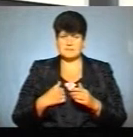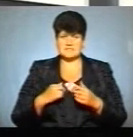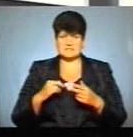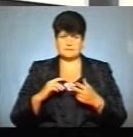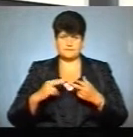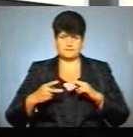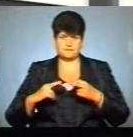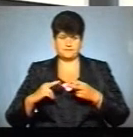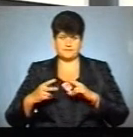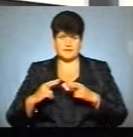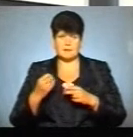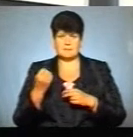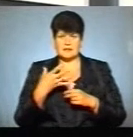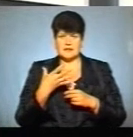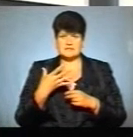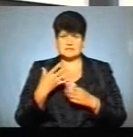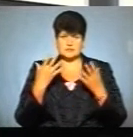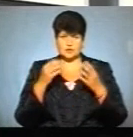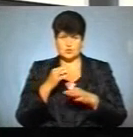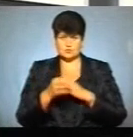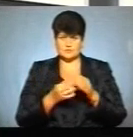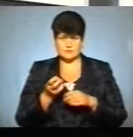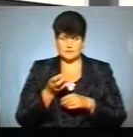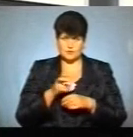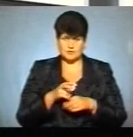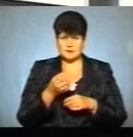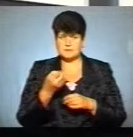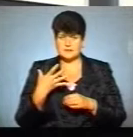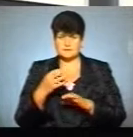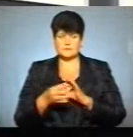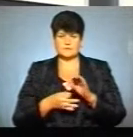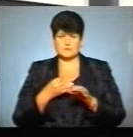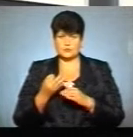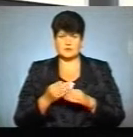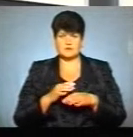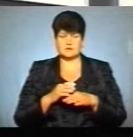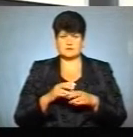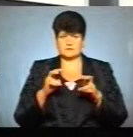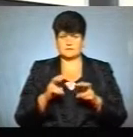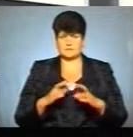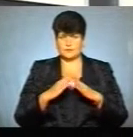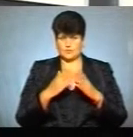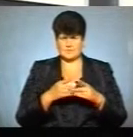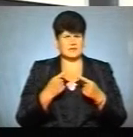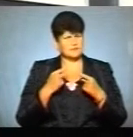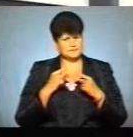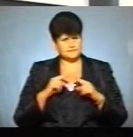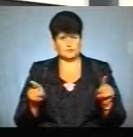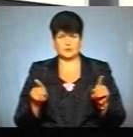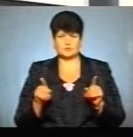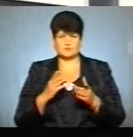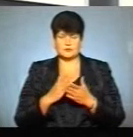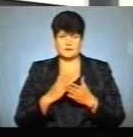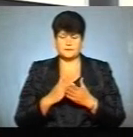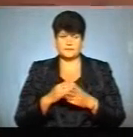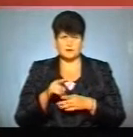методом чергують, на 15 діб вони заступають на чергування і 15 діб вони проводять вдома. Тобто там є своя специфіка.